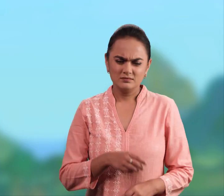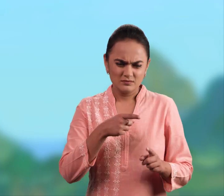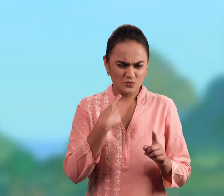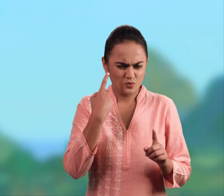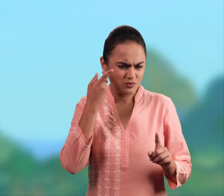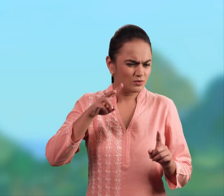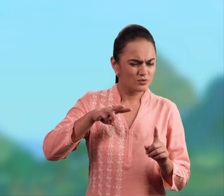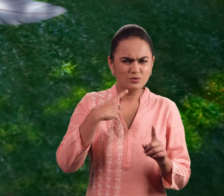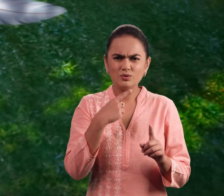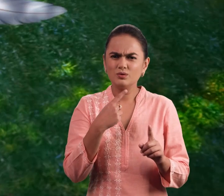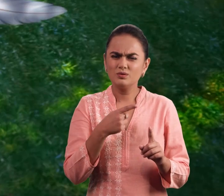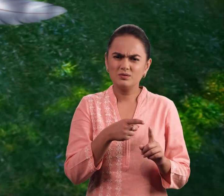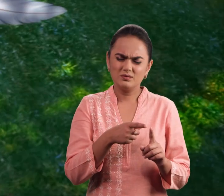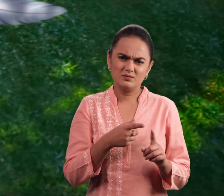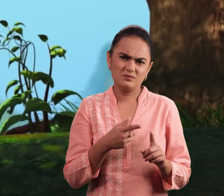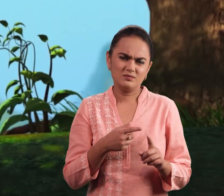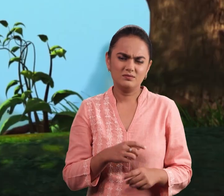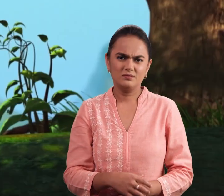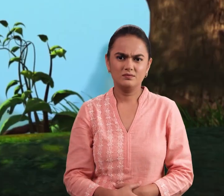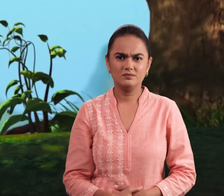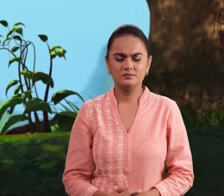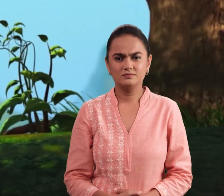ये किसकी शरारत हो सकती है?